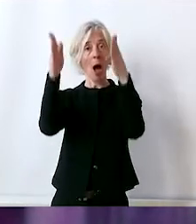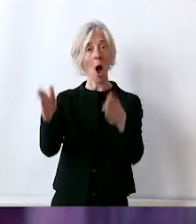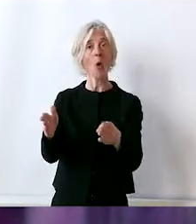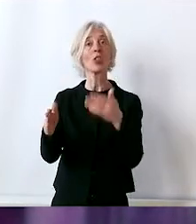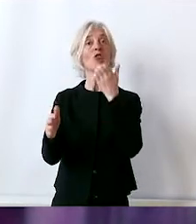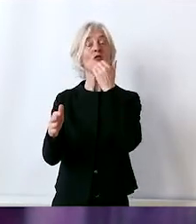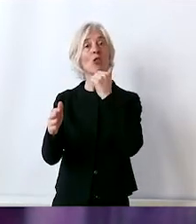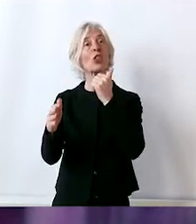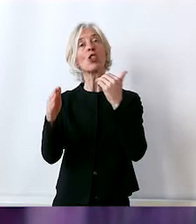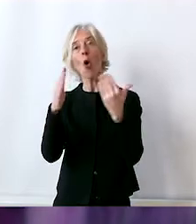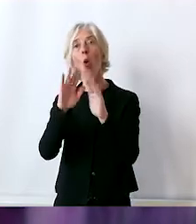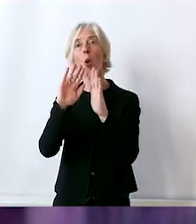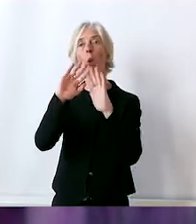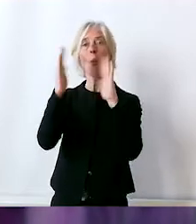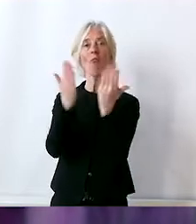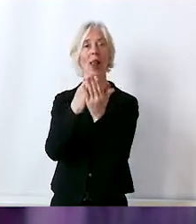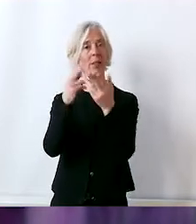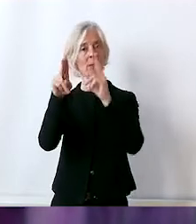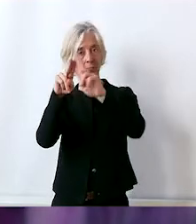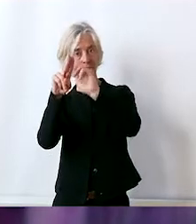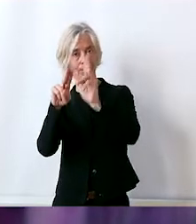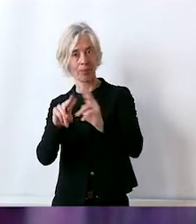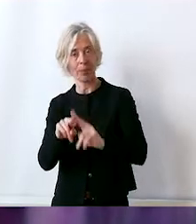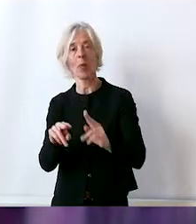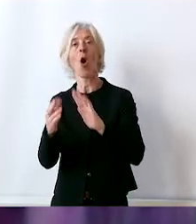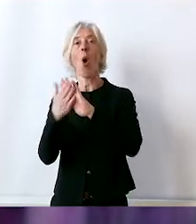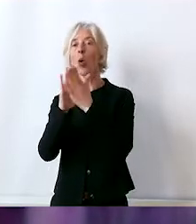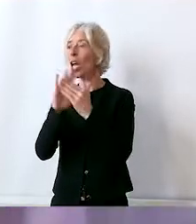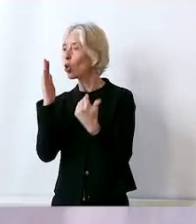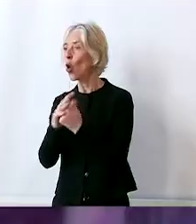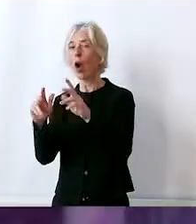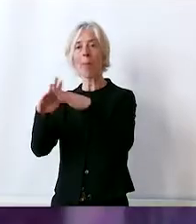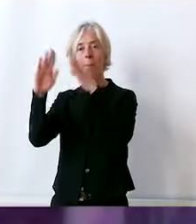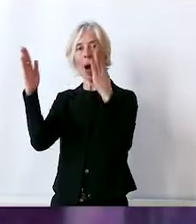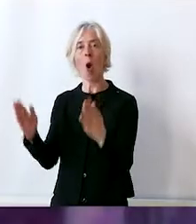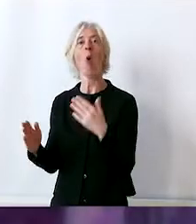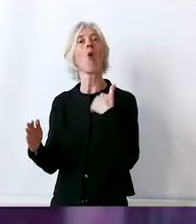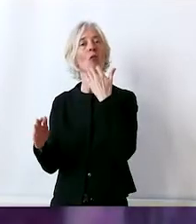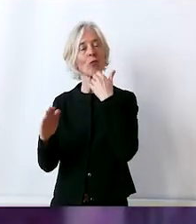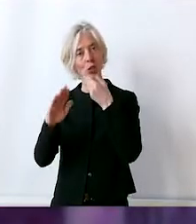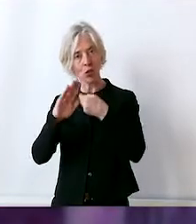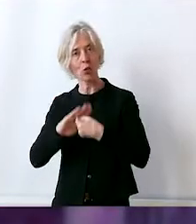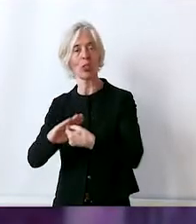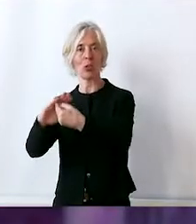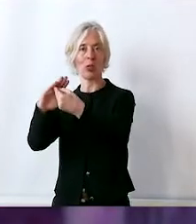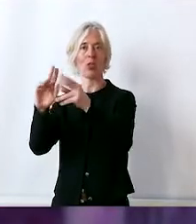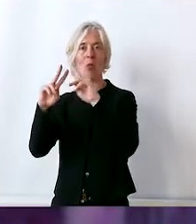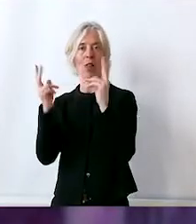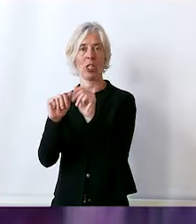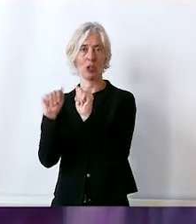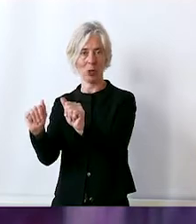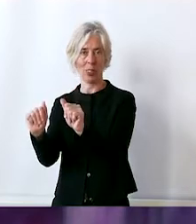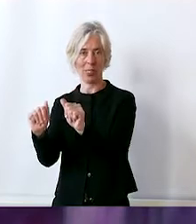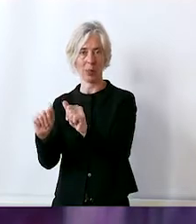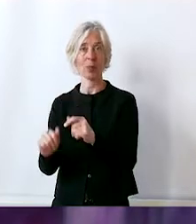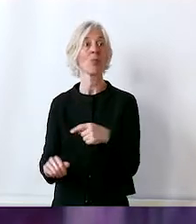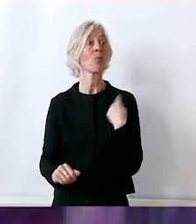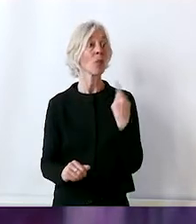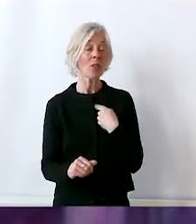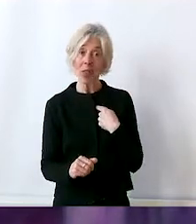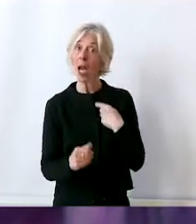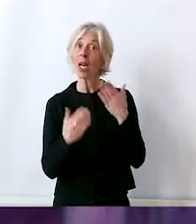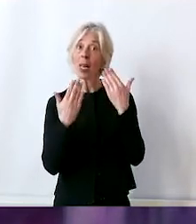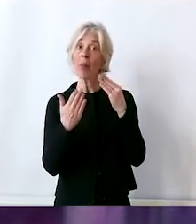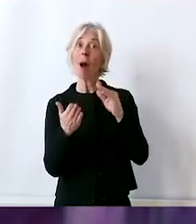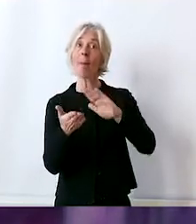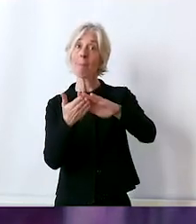Sanierung oder im Neubau unter ökologischen Gesichtspunkten ist. Wir unterzeichnen den Klimapakt der Stadt Augsburg,